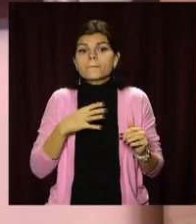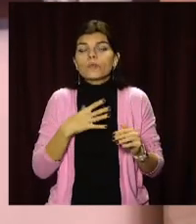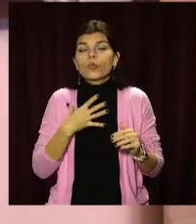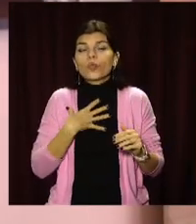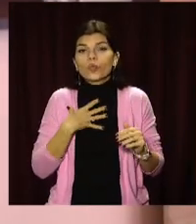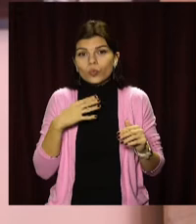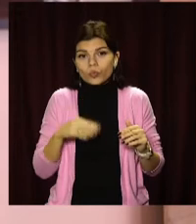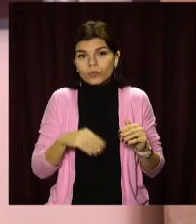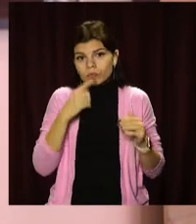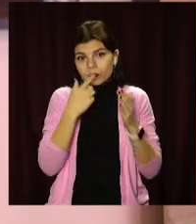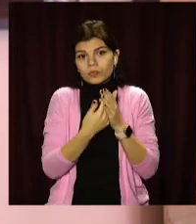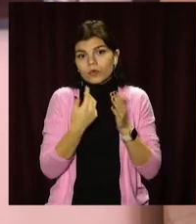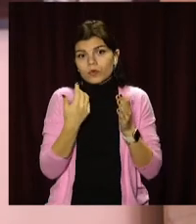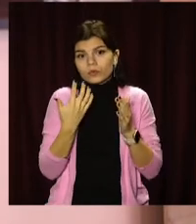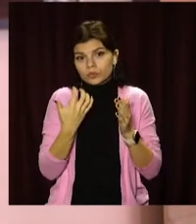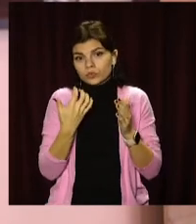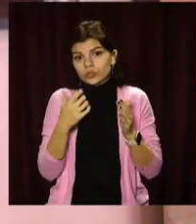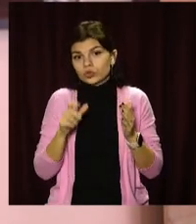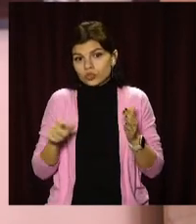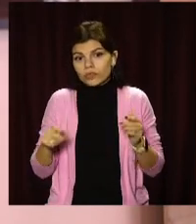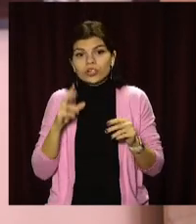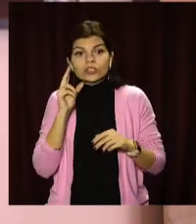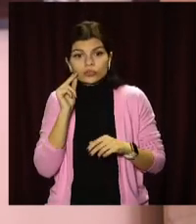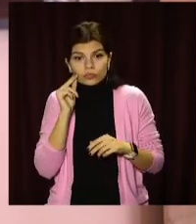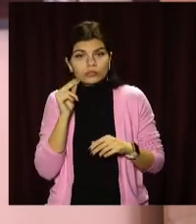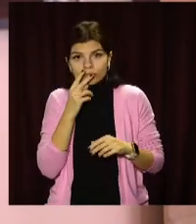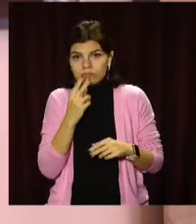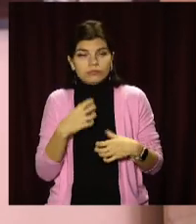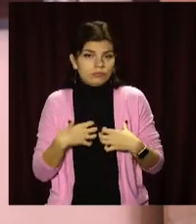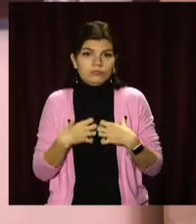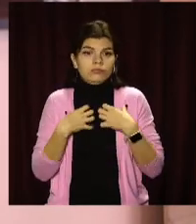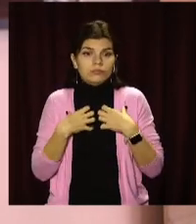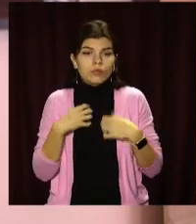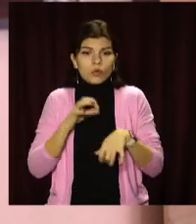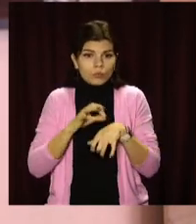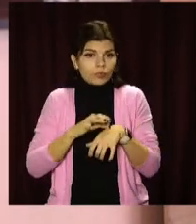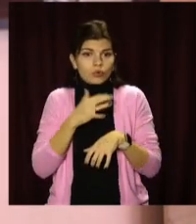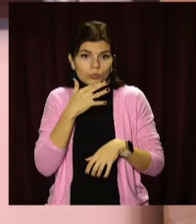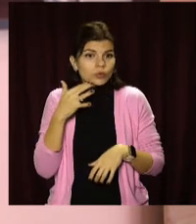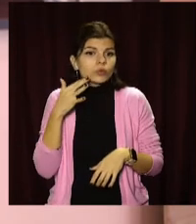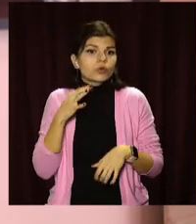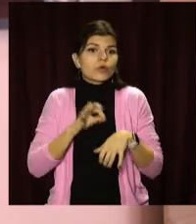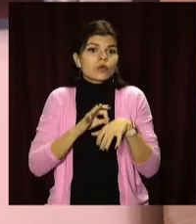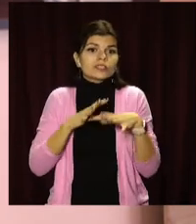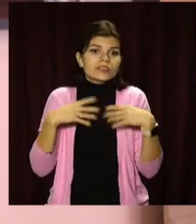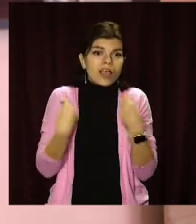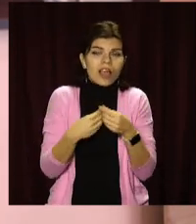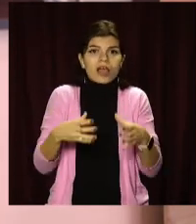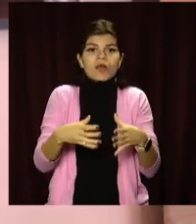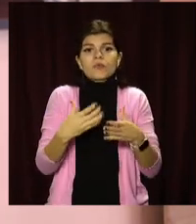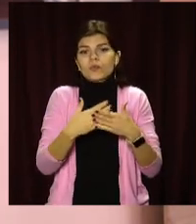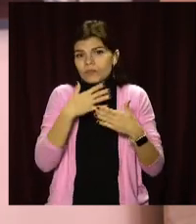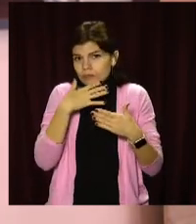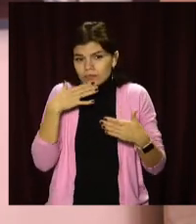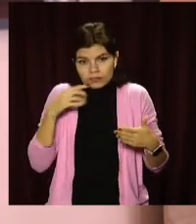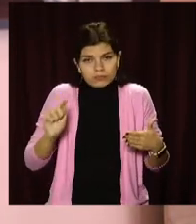более 500 человек. Цифры ужасающие. Болеют семьями, болеют целыми предприятиями.